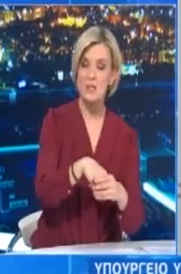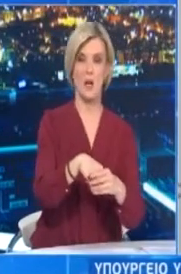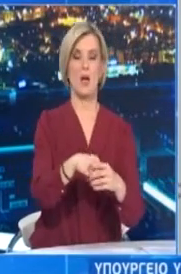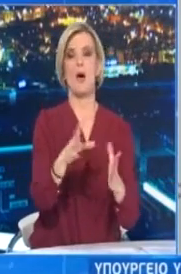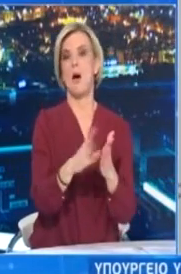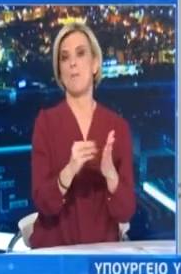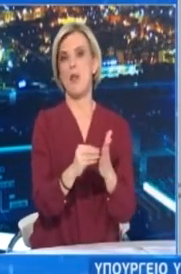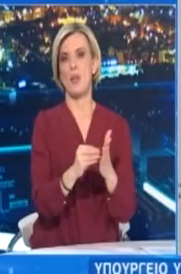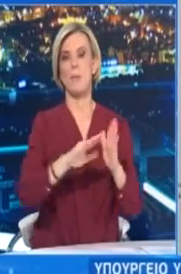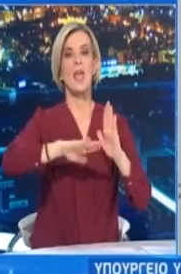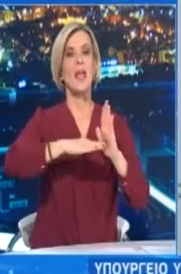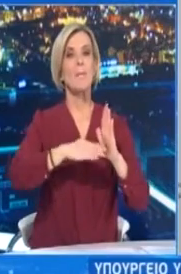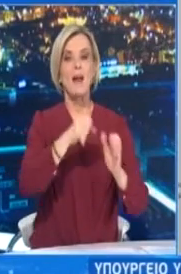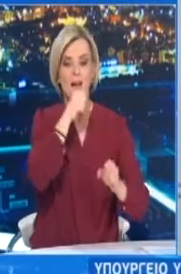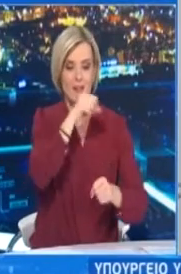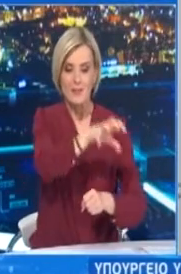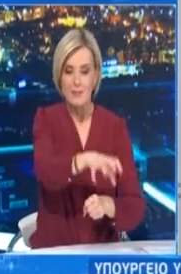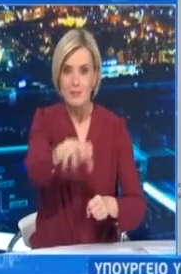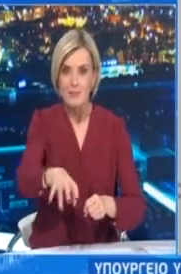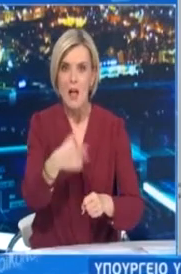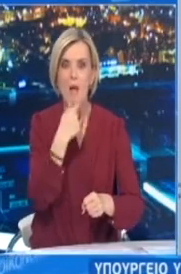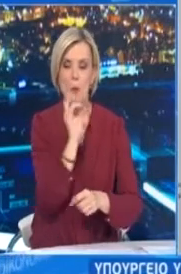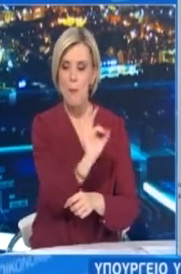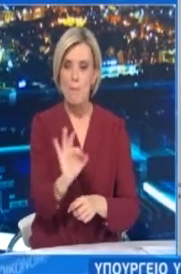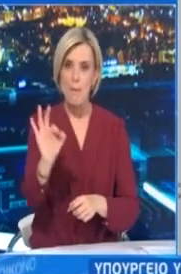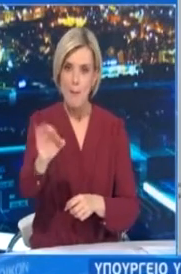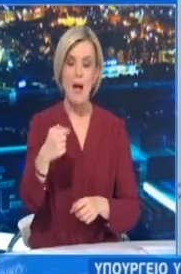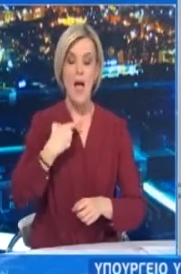φροντίδας ηλικιωμένων, αλλά και ο κίνδυνος να νοσήσει κάποιος βαριά λόγω ηλικίας ή χρόνιου νοσήματος.